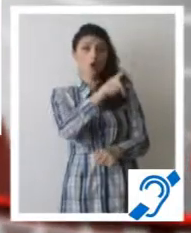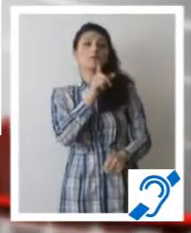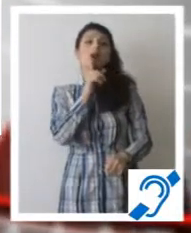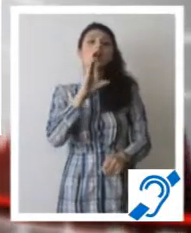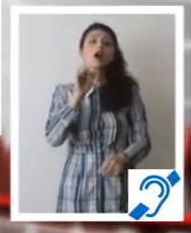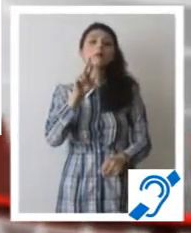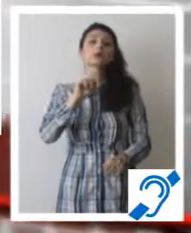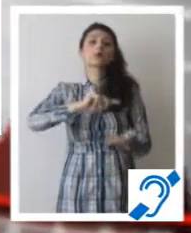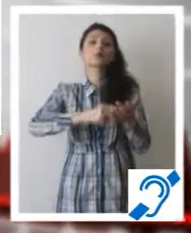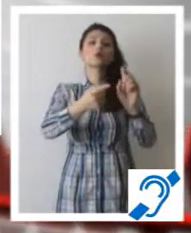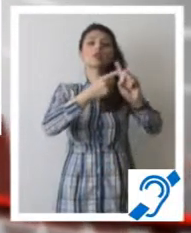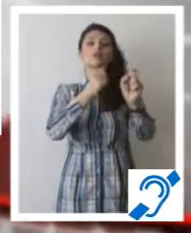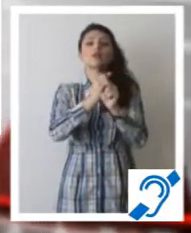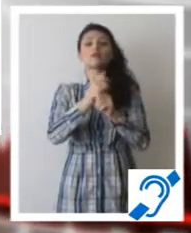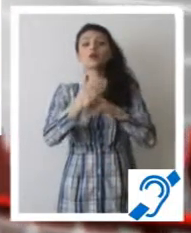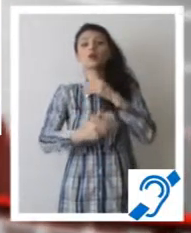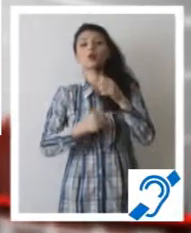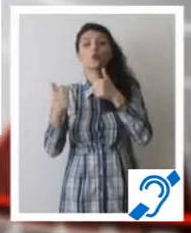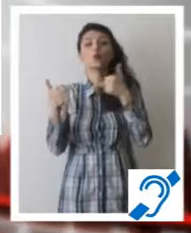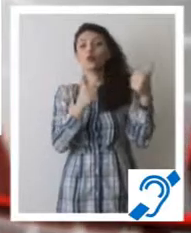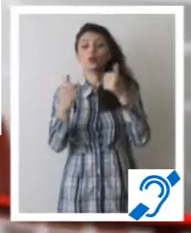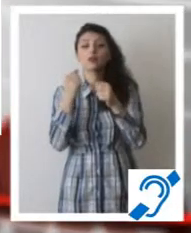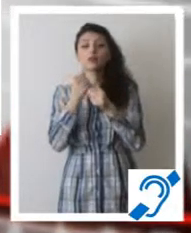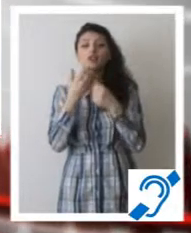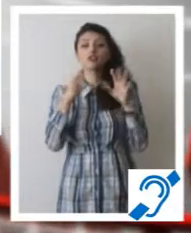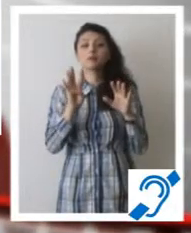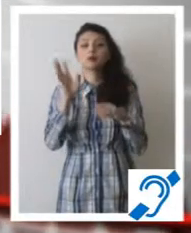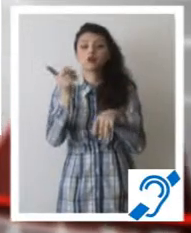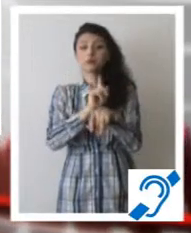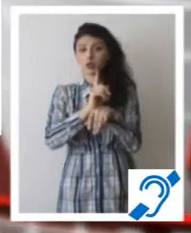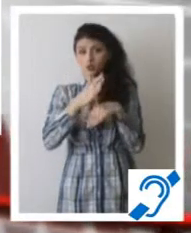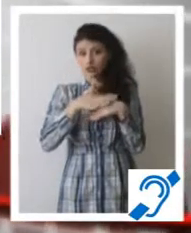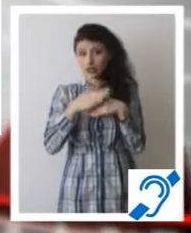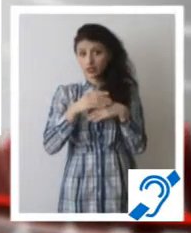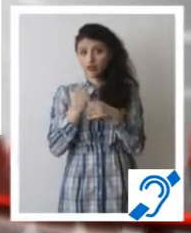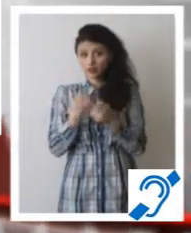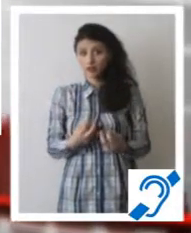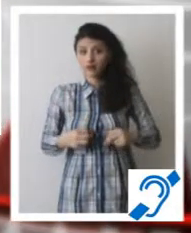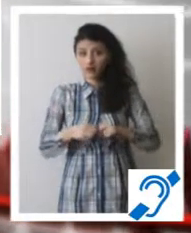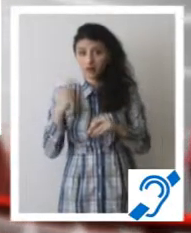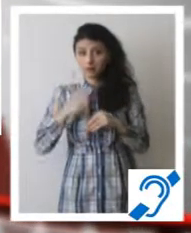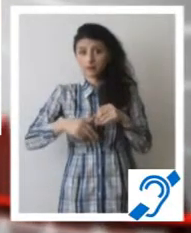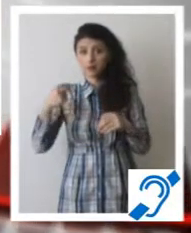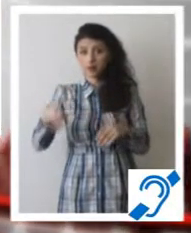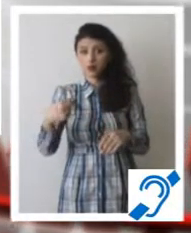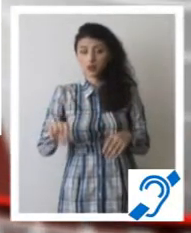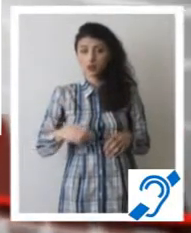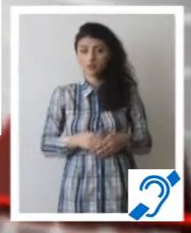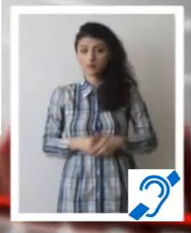să înscrie pentru 1-1 cu 5 minute înainte de intrarea la cabine, stabilind totodată și scorul la pauză.